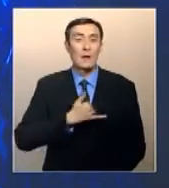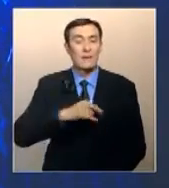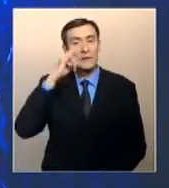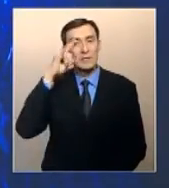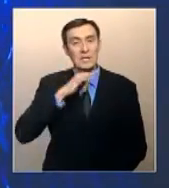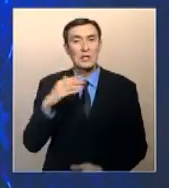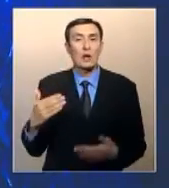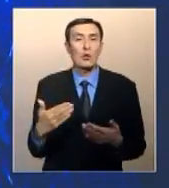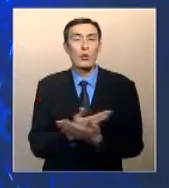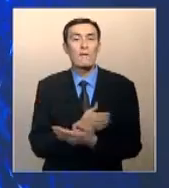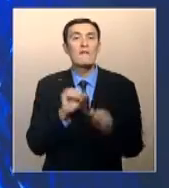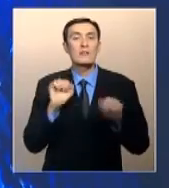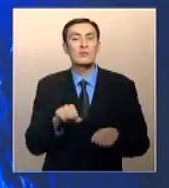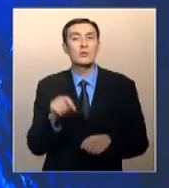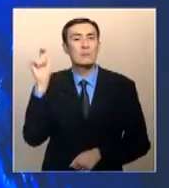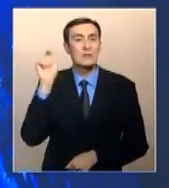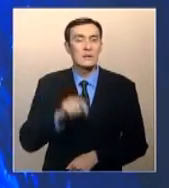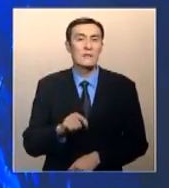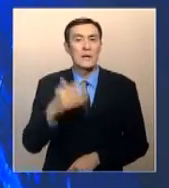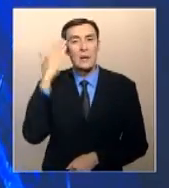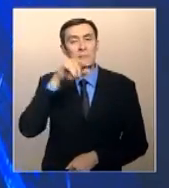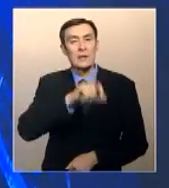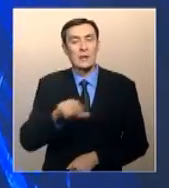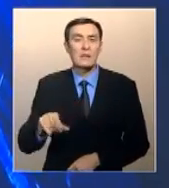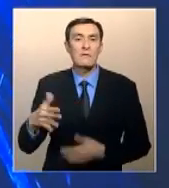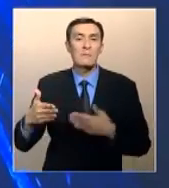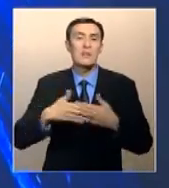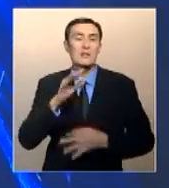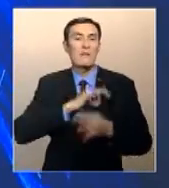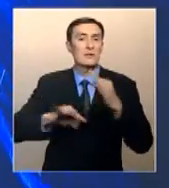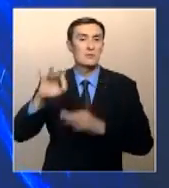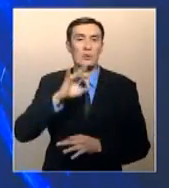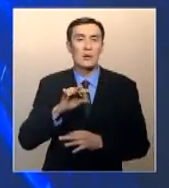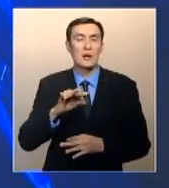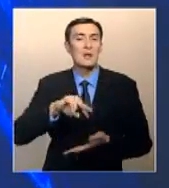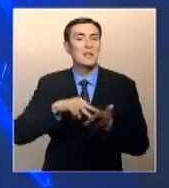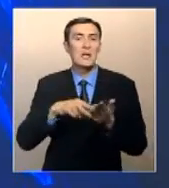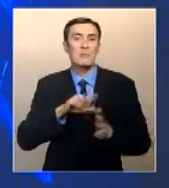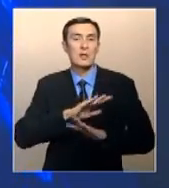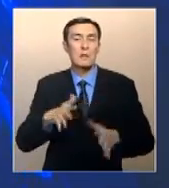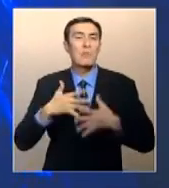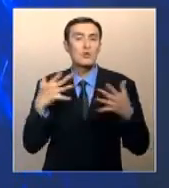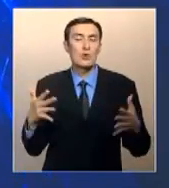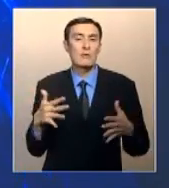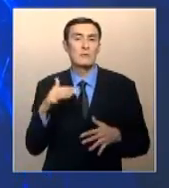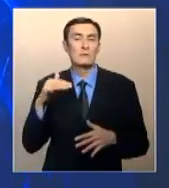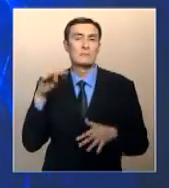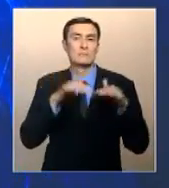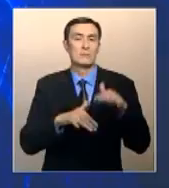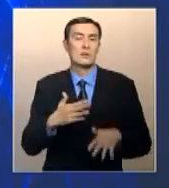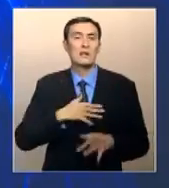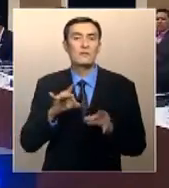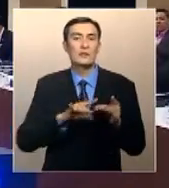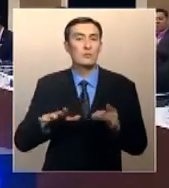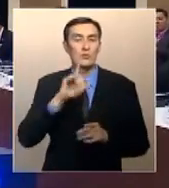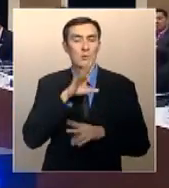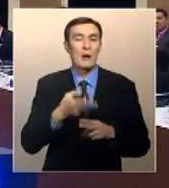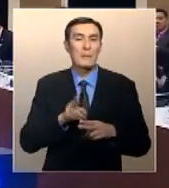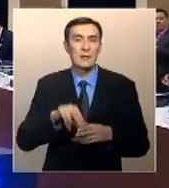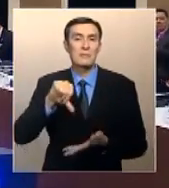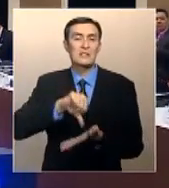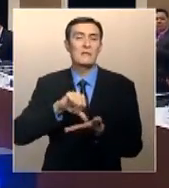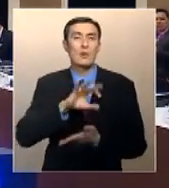Казахстан как новое пристанище мигранты из стран Ближнего Востока не рассматривают, поэтому большого притока беженцев в нашу республику не будет. И в этом